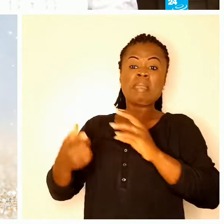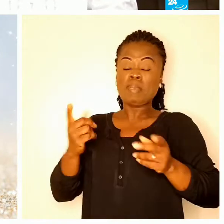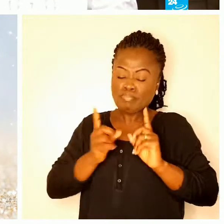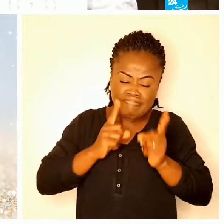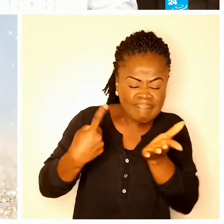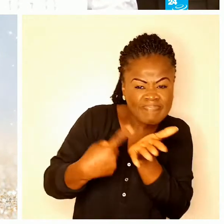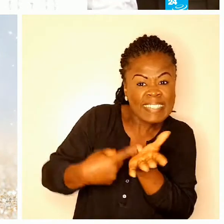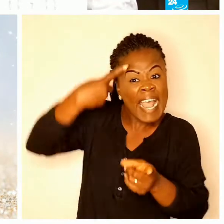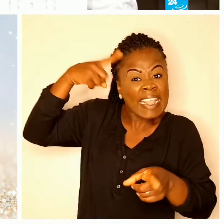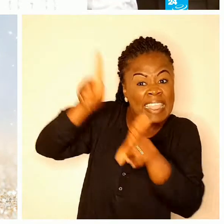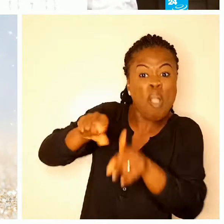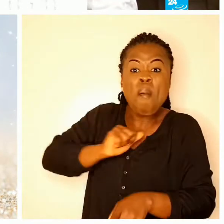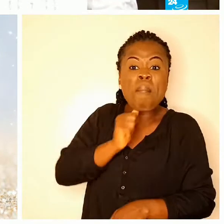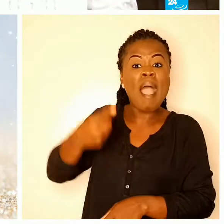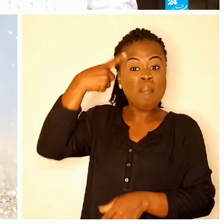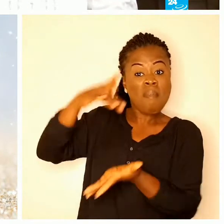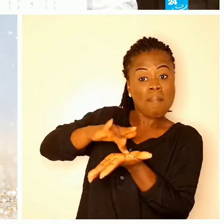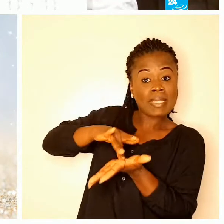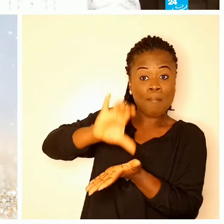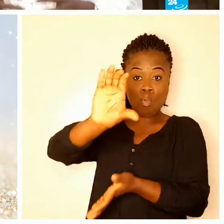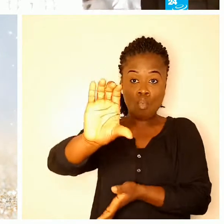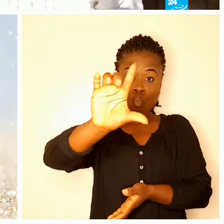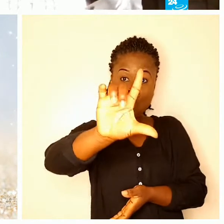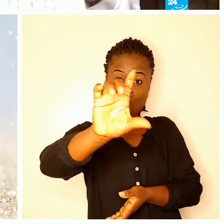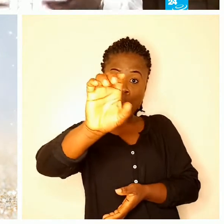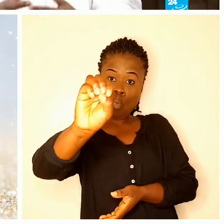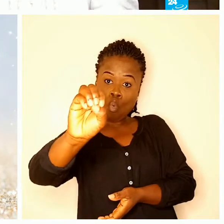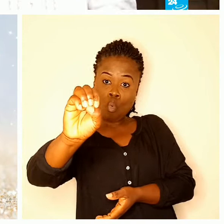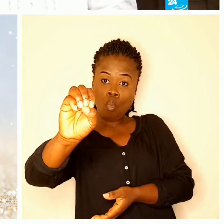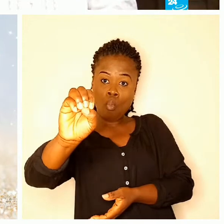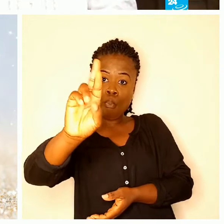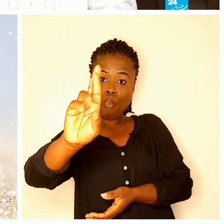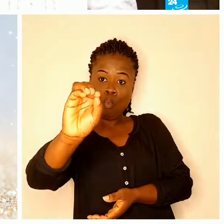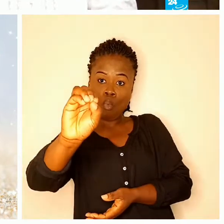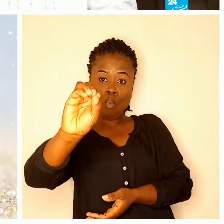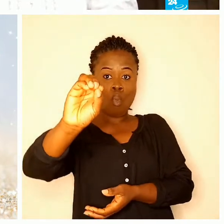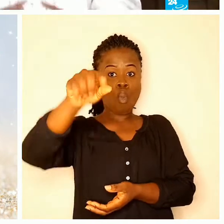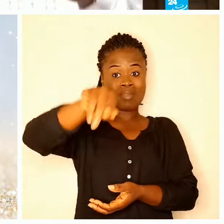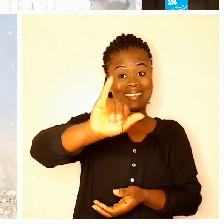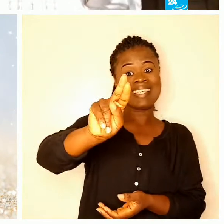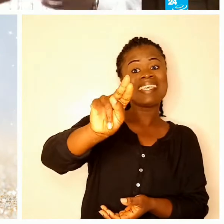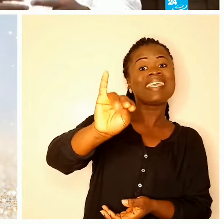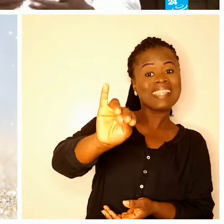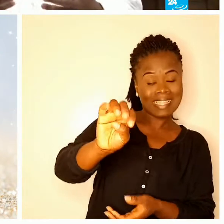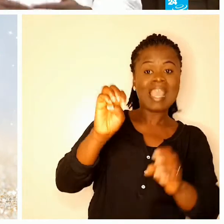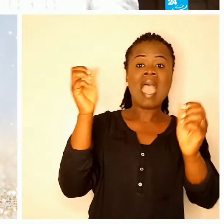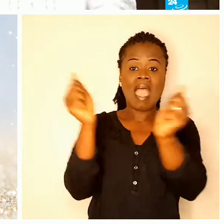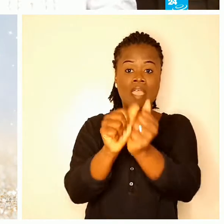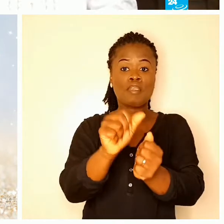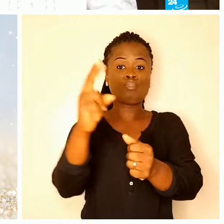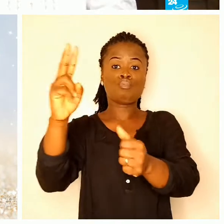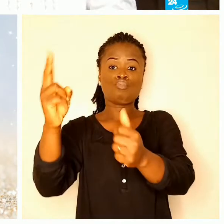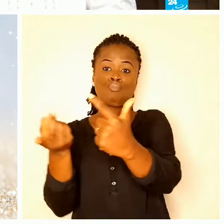particulier l'utilisation de l'oxychloroquine qui est combiné à l'azithromycine, je pense, et cela